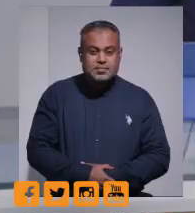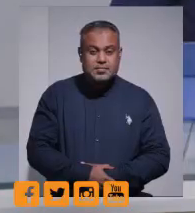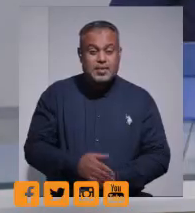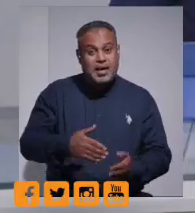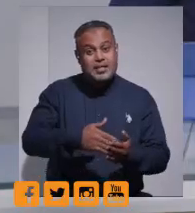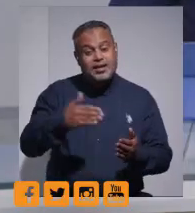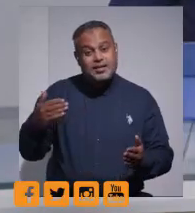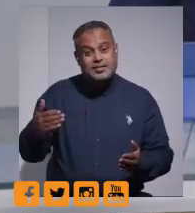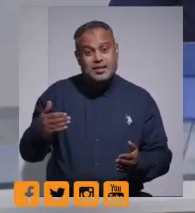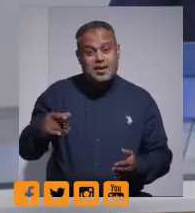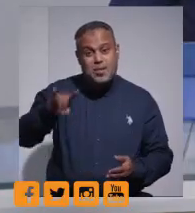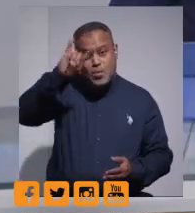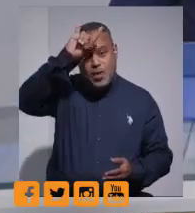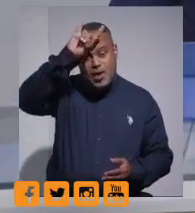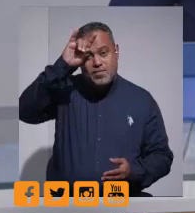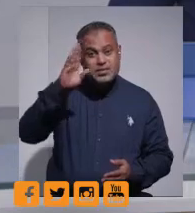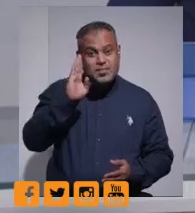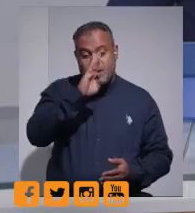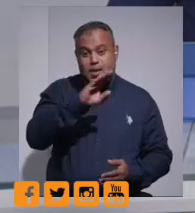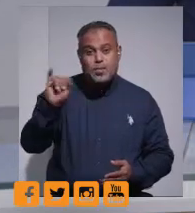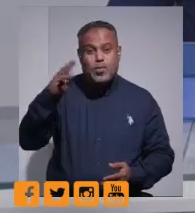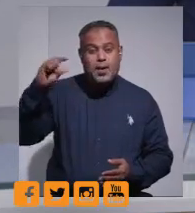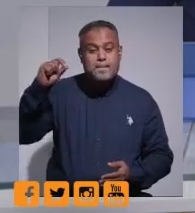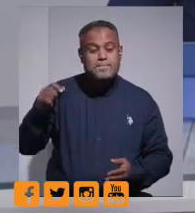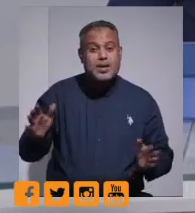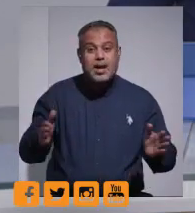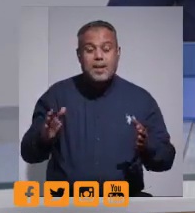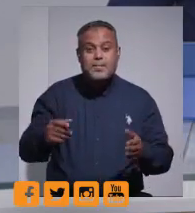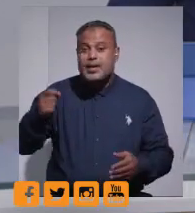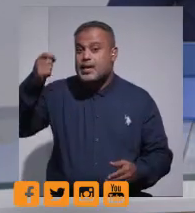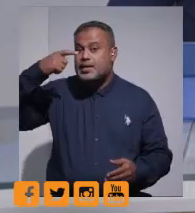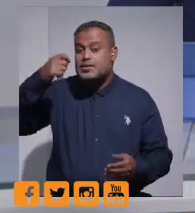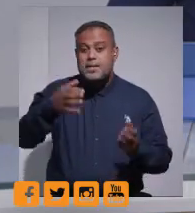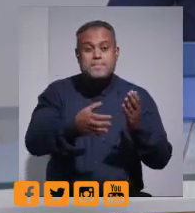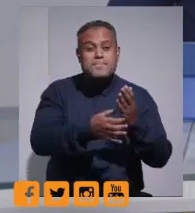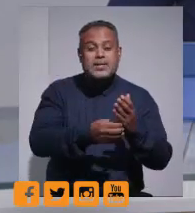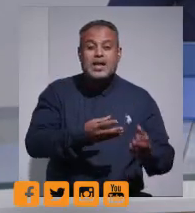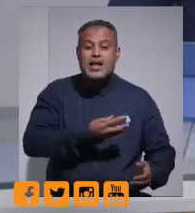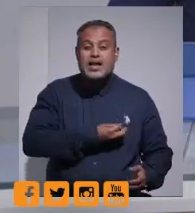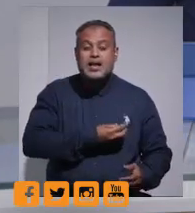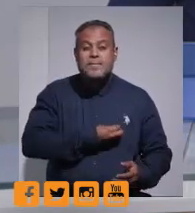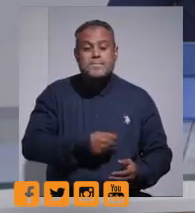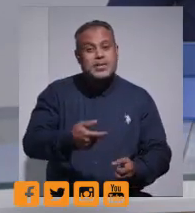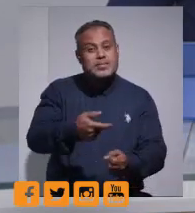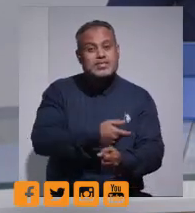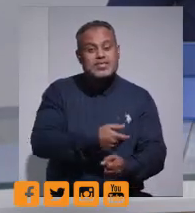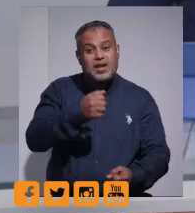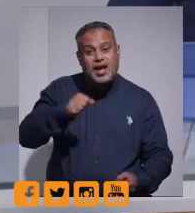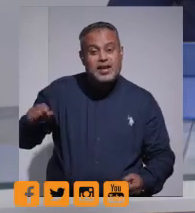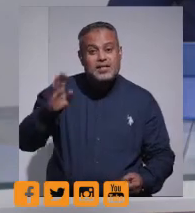دشن محافظ المهره محمد علي ياسر ال حملت العلاجيه لمرضى القلب بمستشفى الغيظ المركزيه